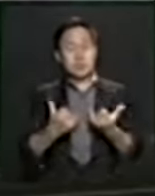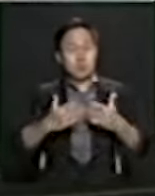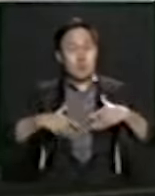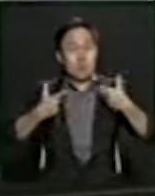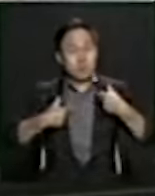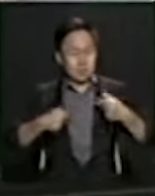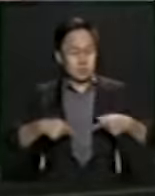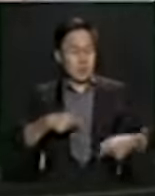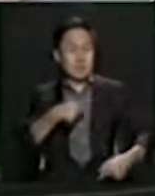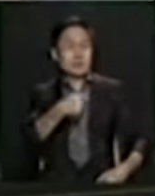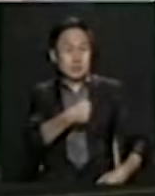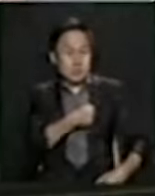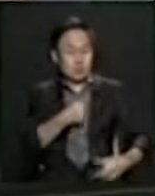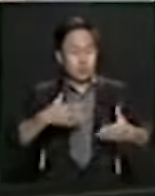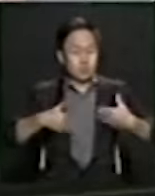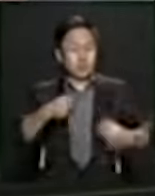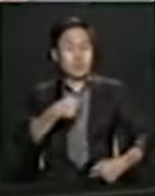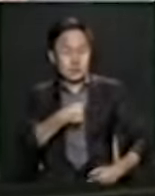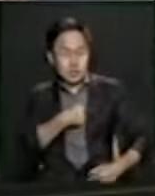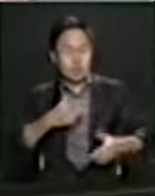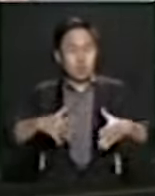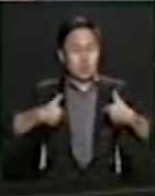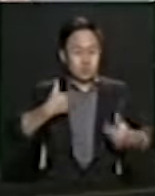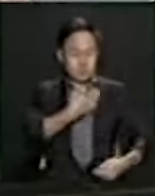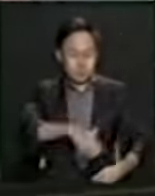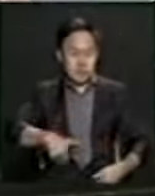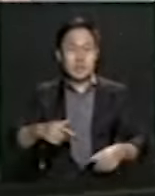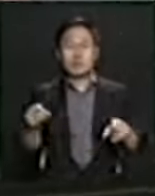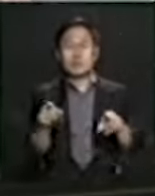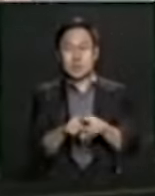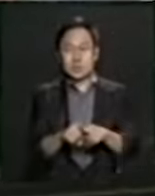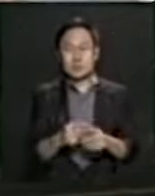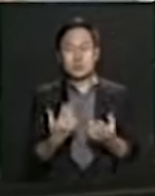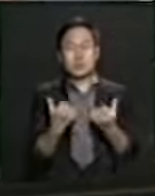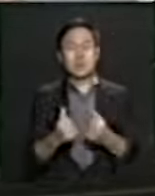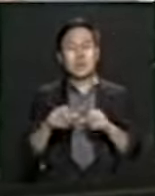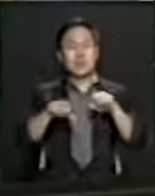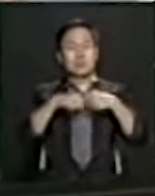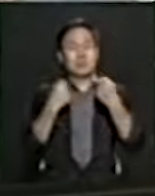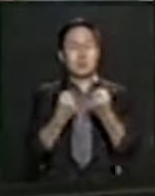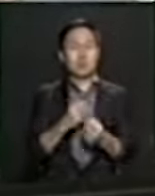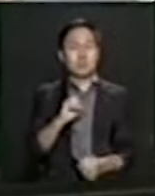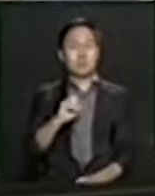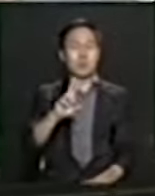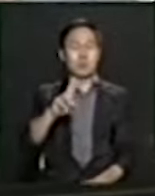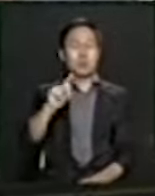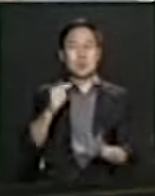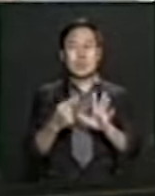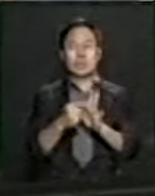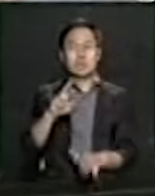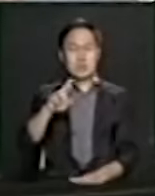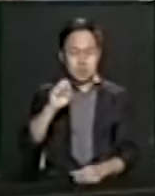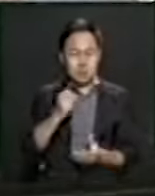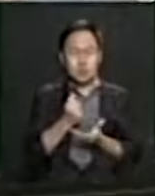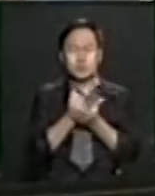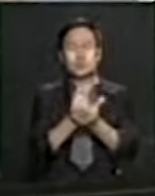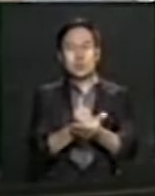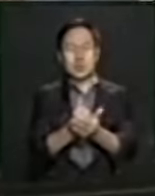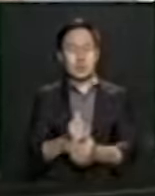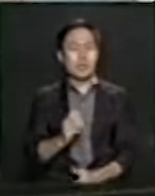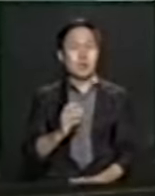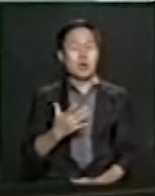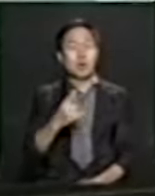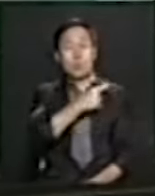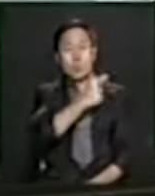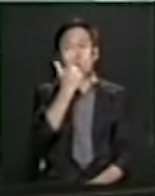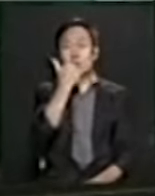และทางใจกำลังจะเกิดขึ้นขณะนี้โรตารี่เองก็พยายามดูแลช่วยเหลือผู้ป่วยโปลิโออยู่ย้ำกันหน่อยพรุ่งนี้คนที่เอ้ย